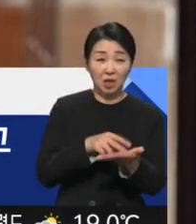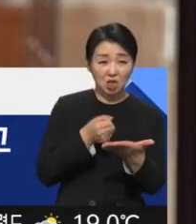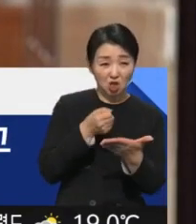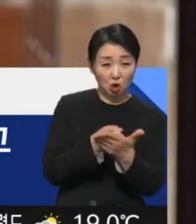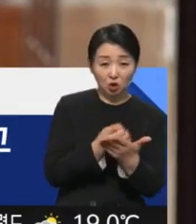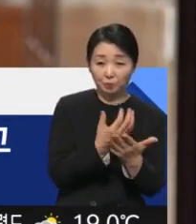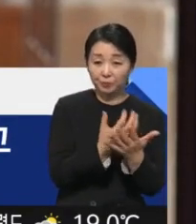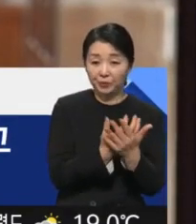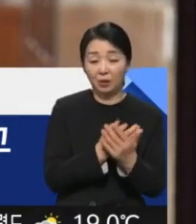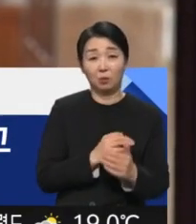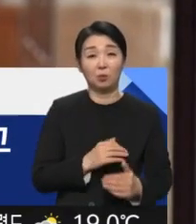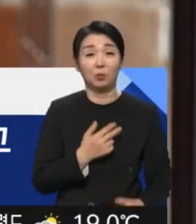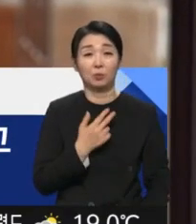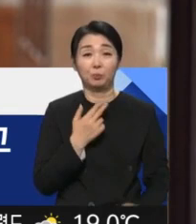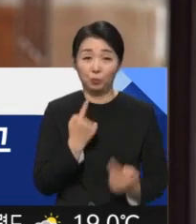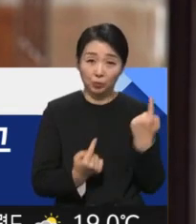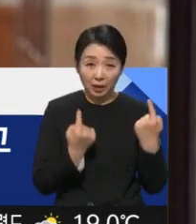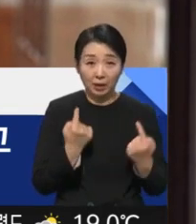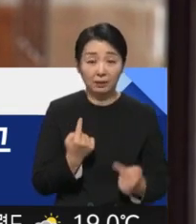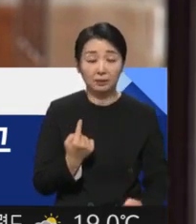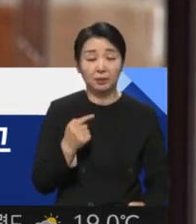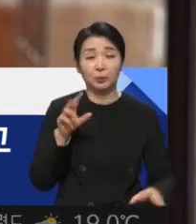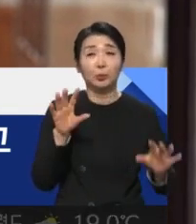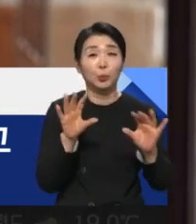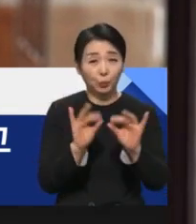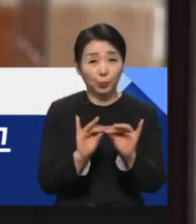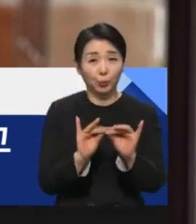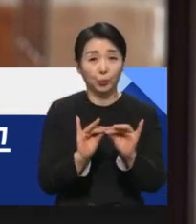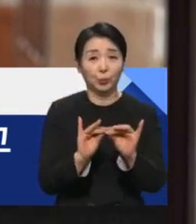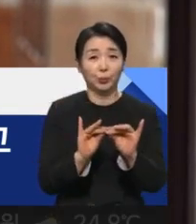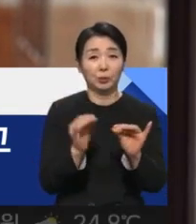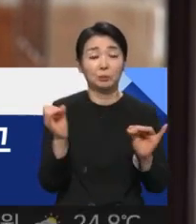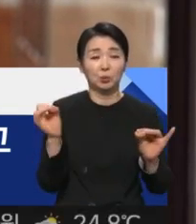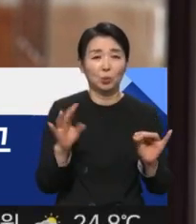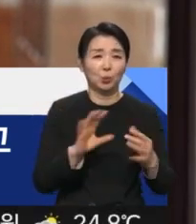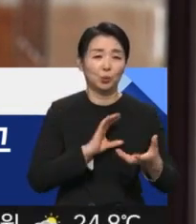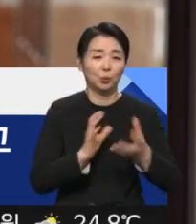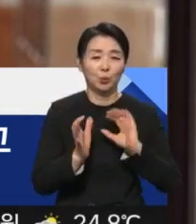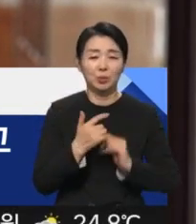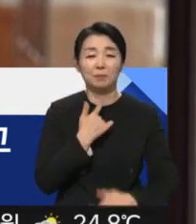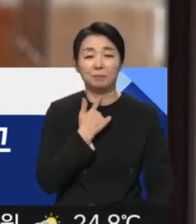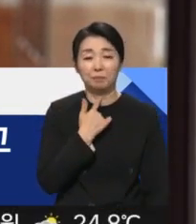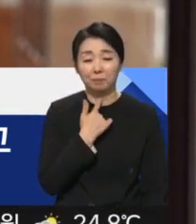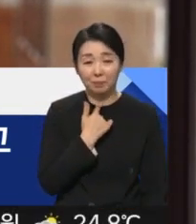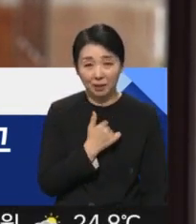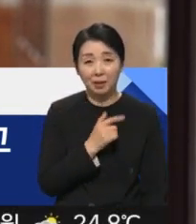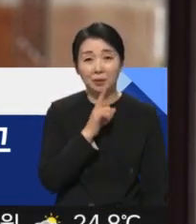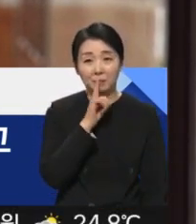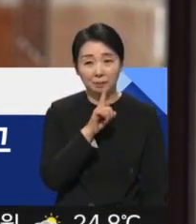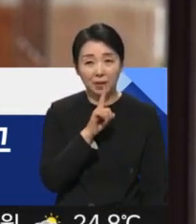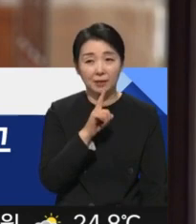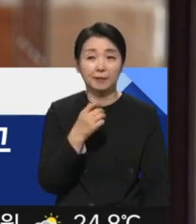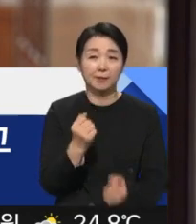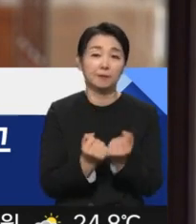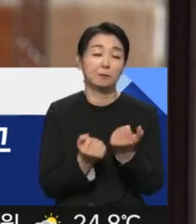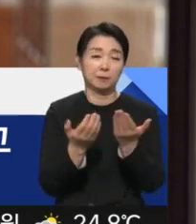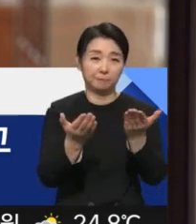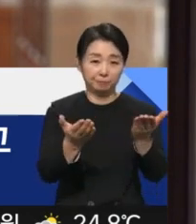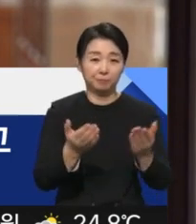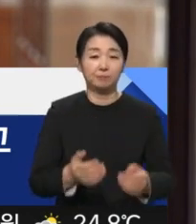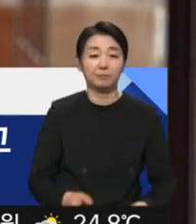결의문보다는 이런 공감대나 이런 논의가 있었다라고 하는 점을 제가 알려드리는